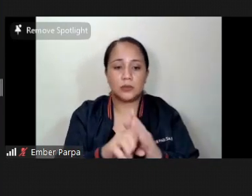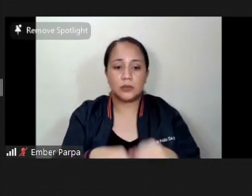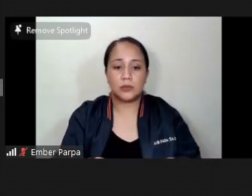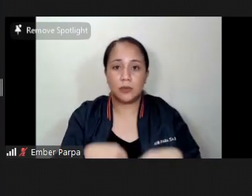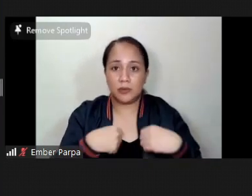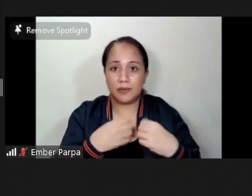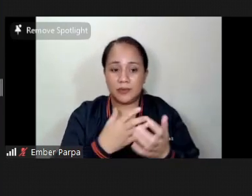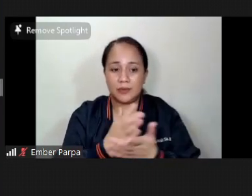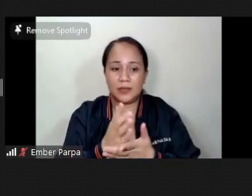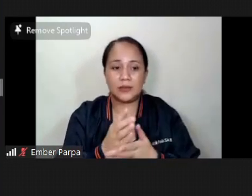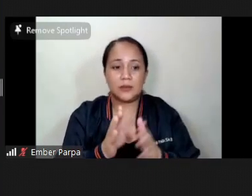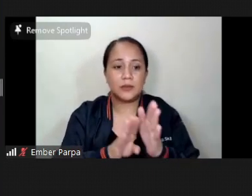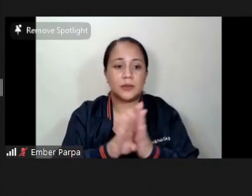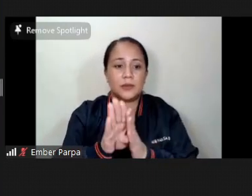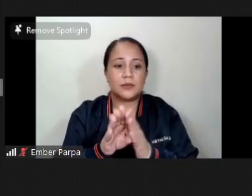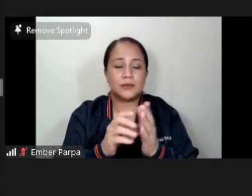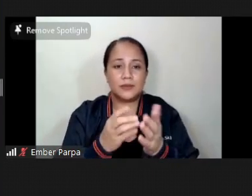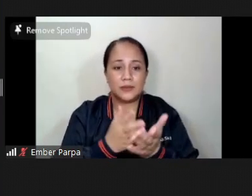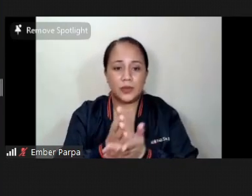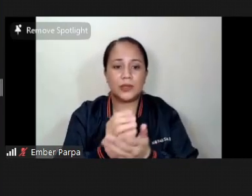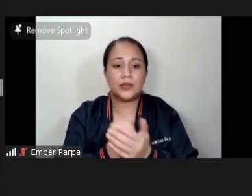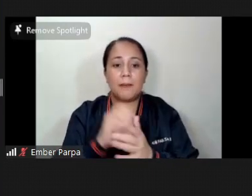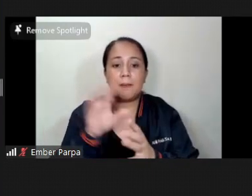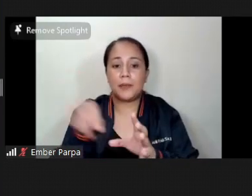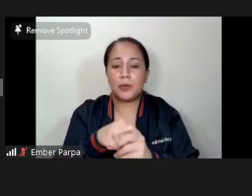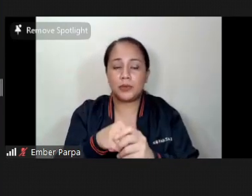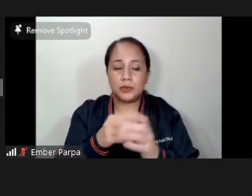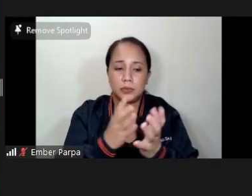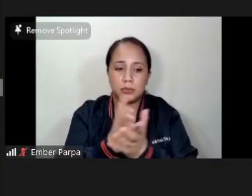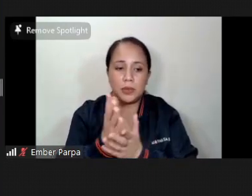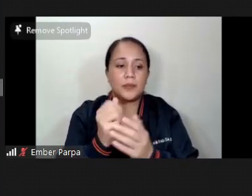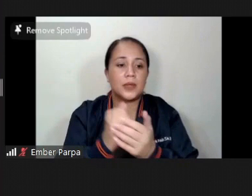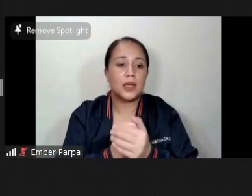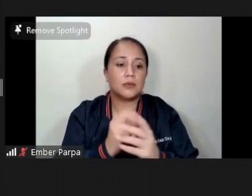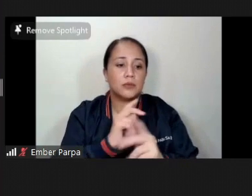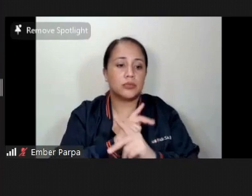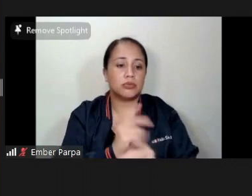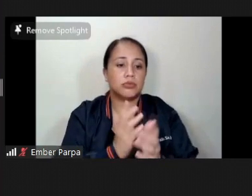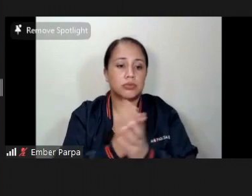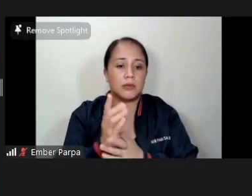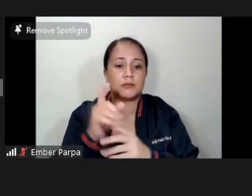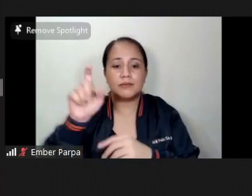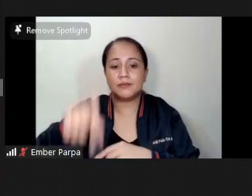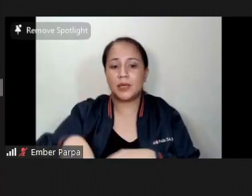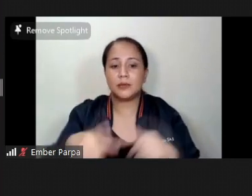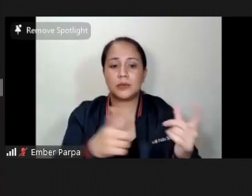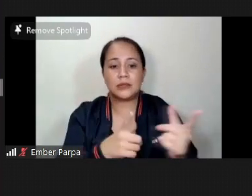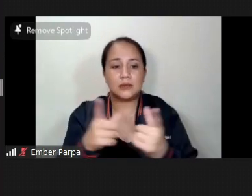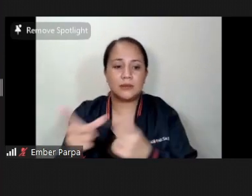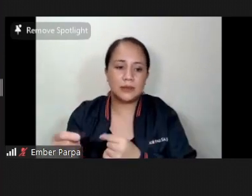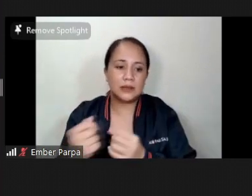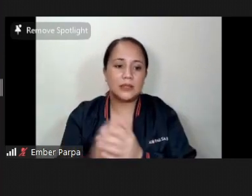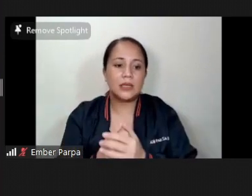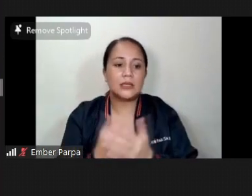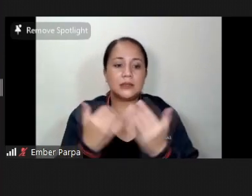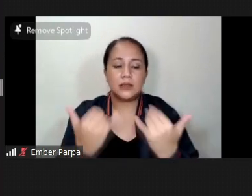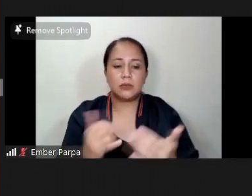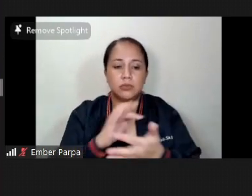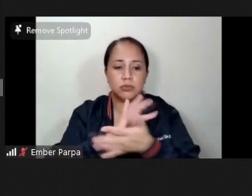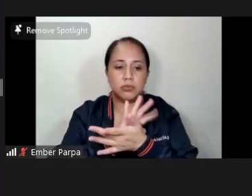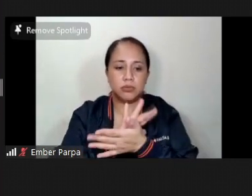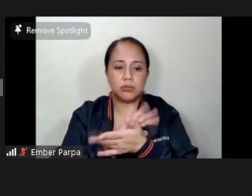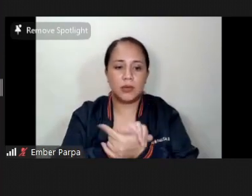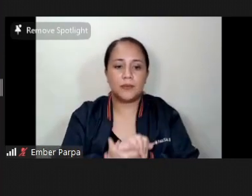rights, developmental rights, participation rights at protection rights ay dapat na naipapatupad lalo na ngayong